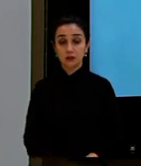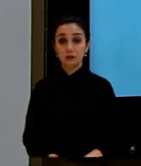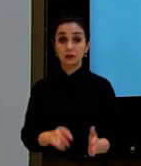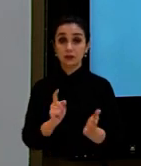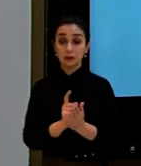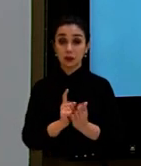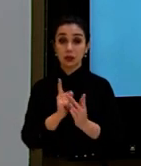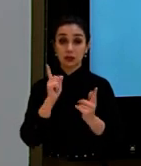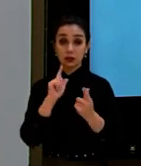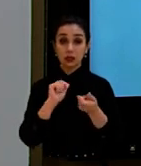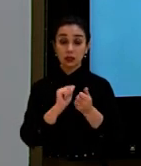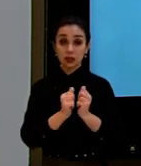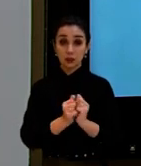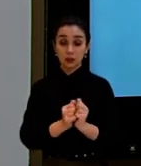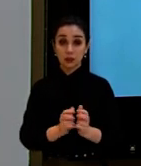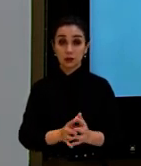Задание для закрепления.